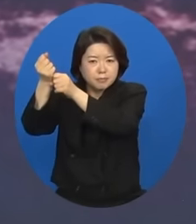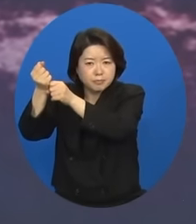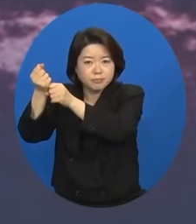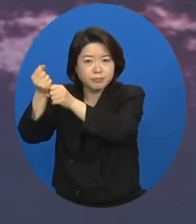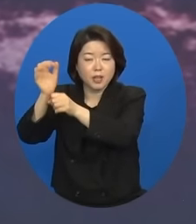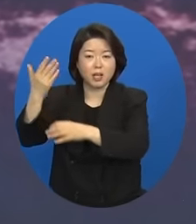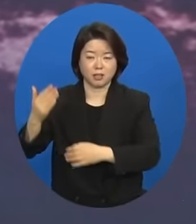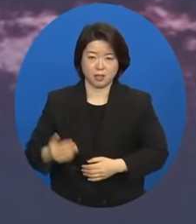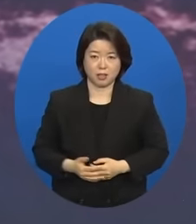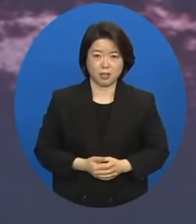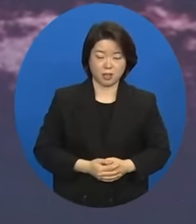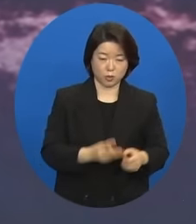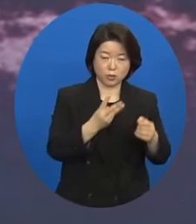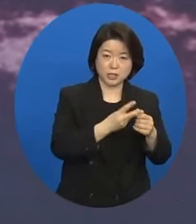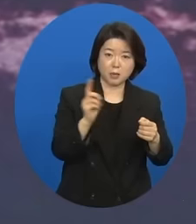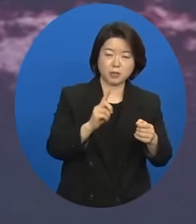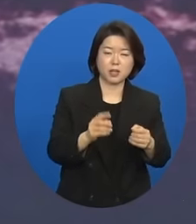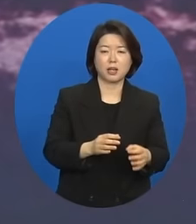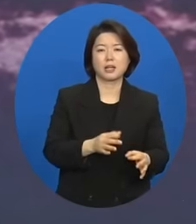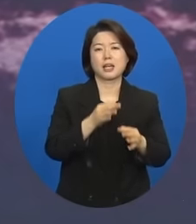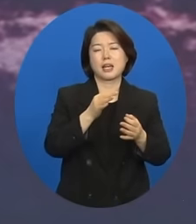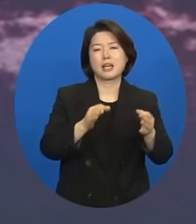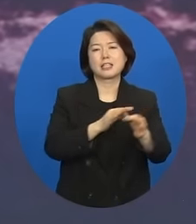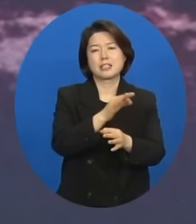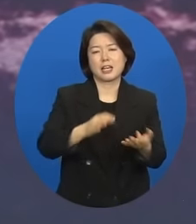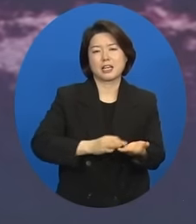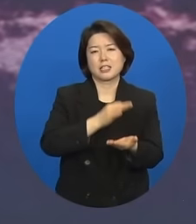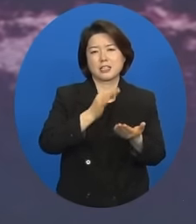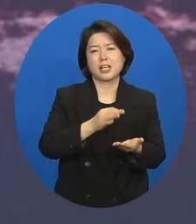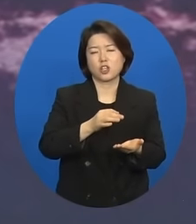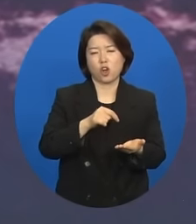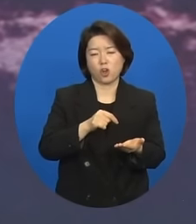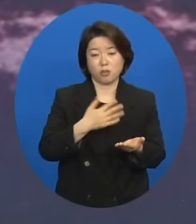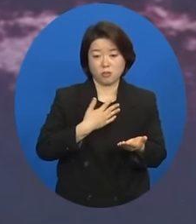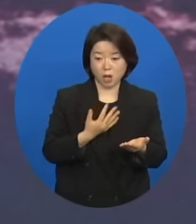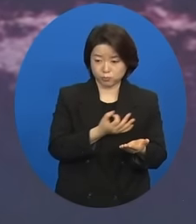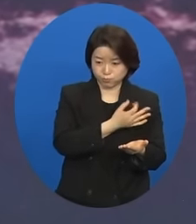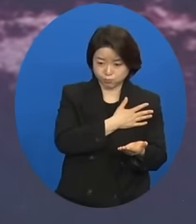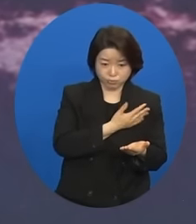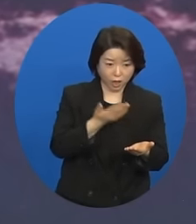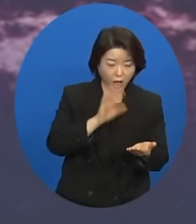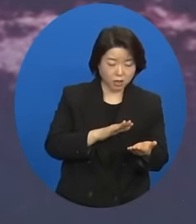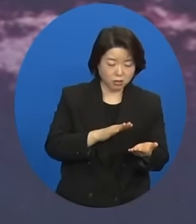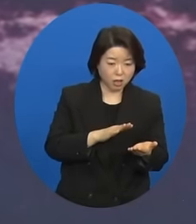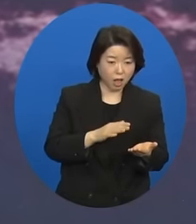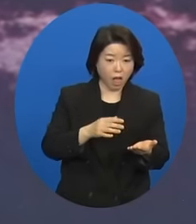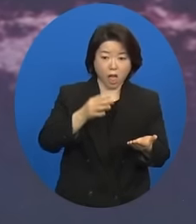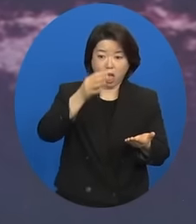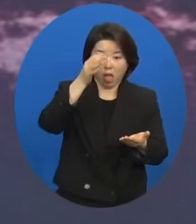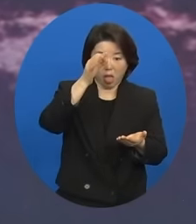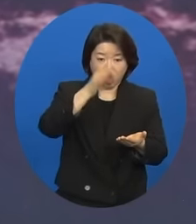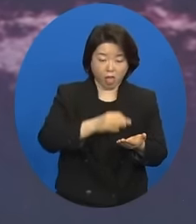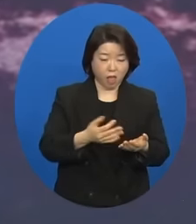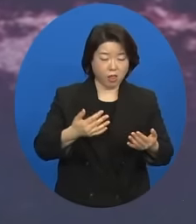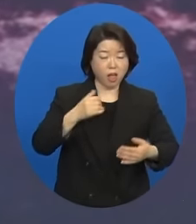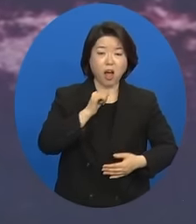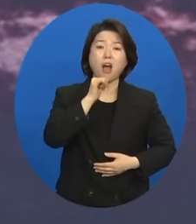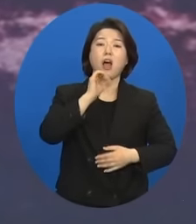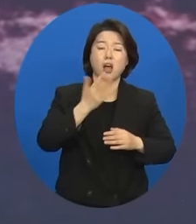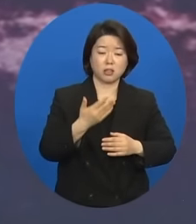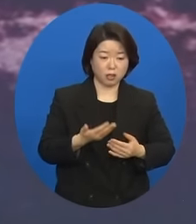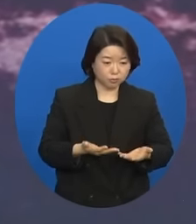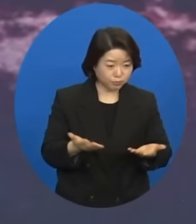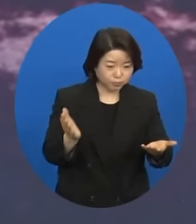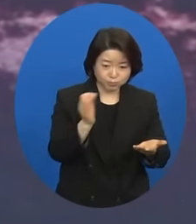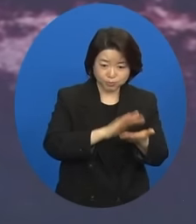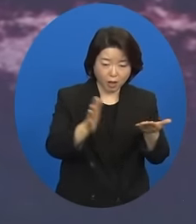그다음에 이제 세 번째가 재정이 재정이 풍성했는데 이것이 분리가 되는 거 루스가 되는 거예요 다 잃어버린